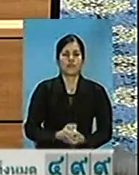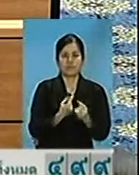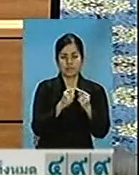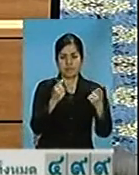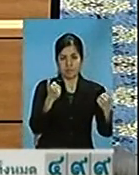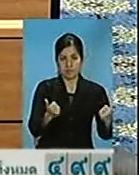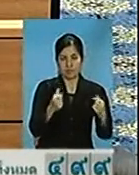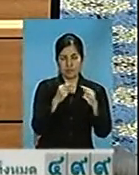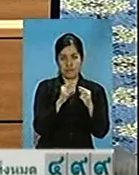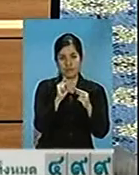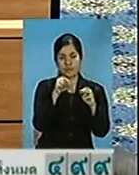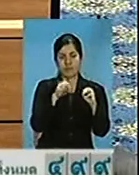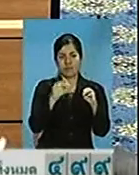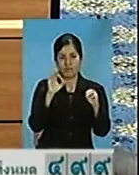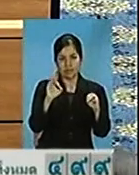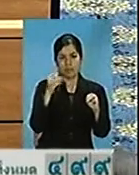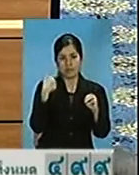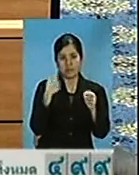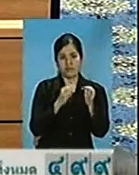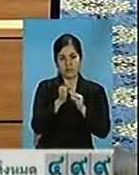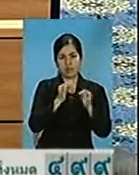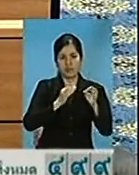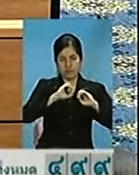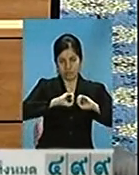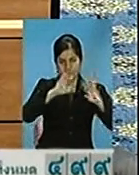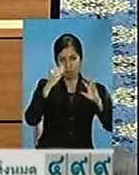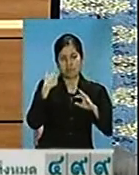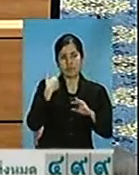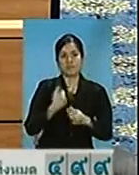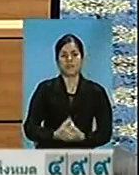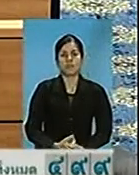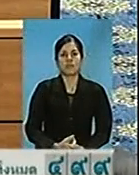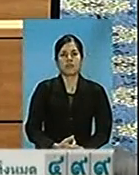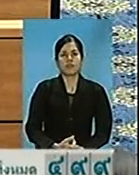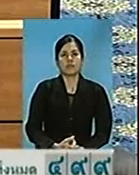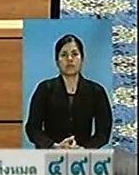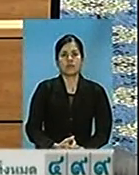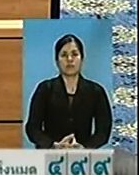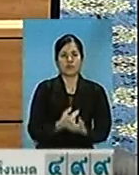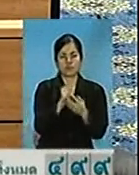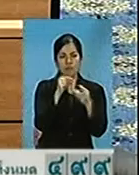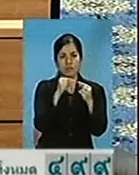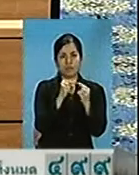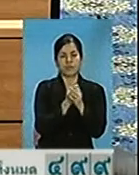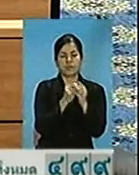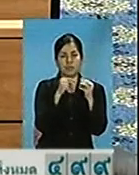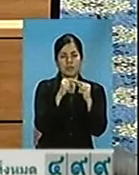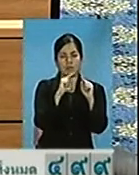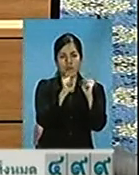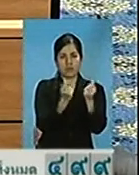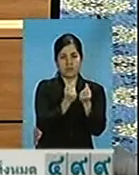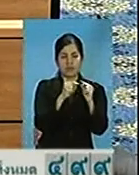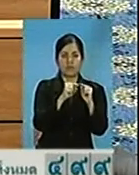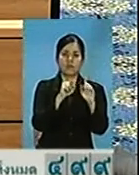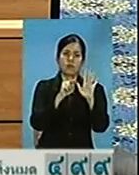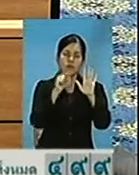าตรา9เนี่ยเขียนไว้ชัดเจนโดยเฉพาะอย่างยิ่งนะครับในวงเล็บ5ทับ1เนี่ยส่งเสริมและสนับสนุนและอำนวยความสะ